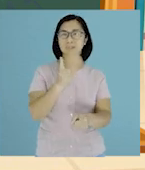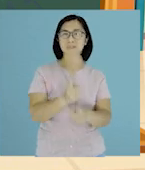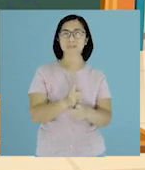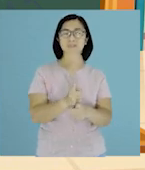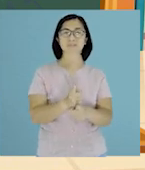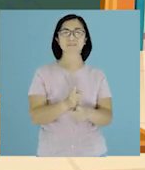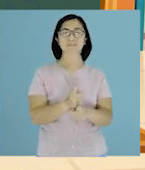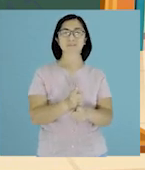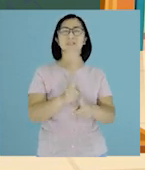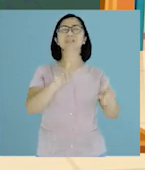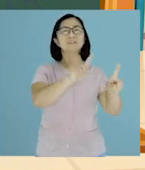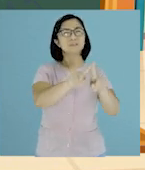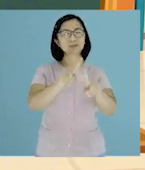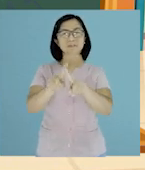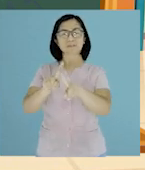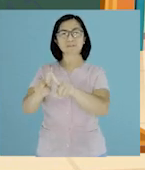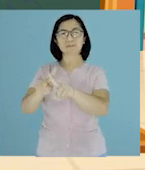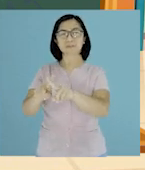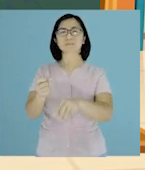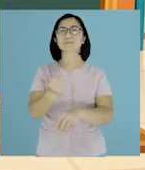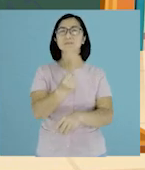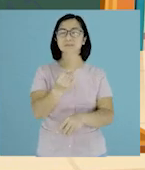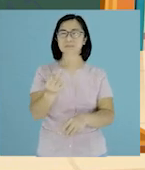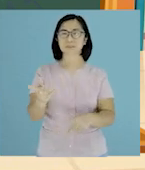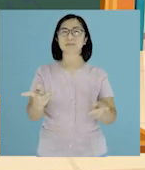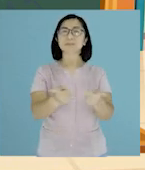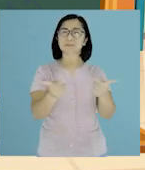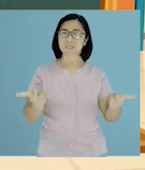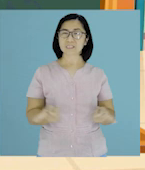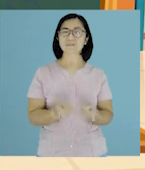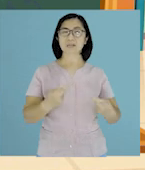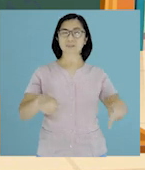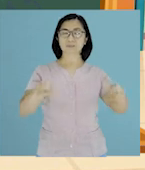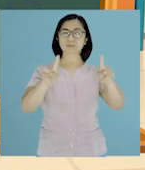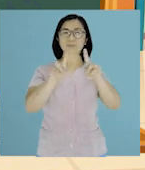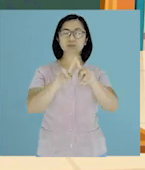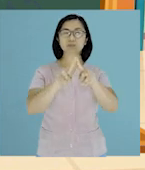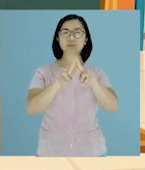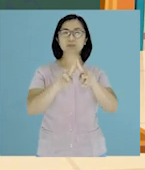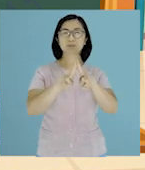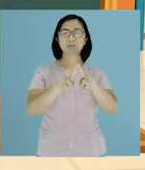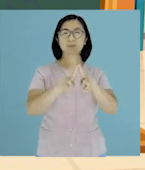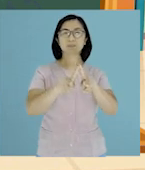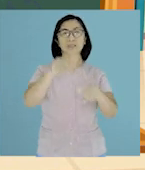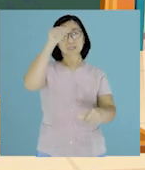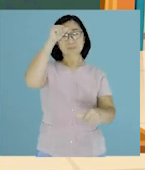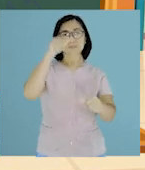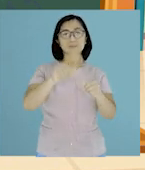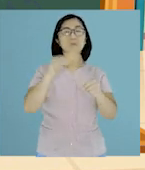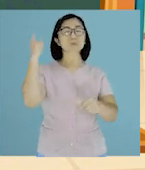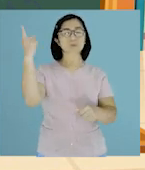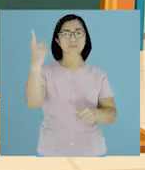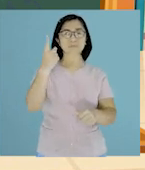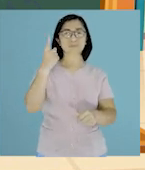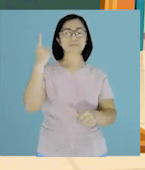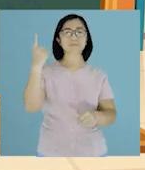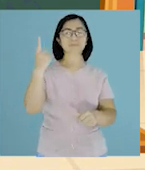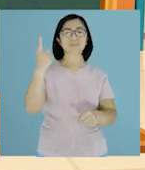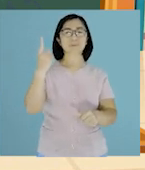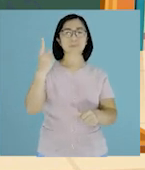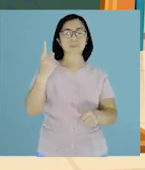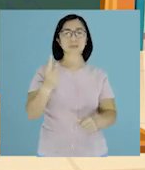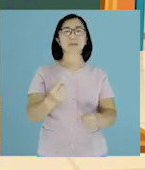Tama! Iba-iba ang bilang ng kanilang place value. Tandaan mo lang lagi na ang